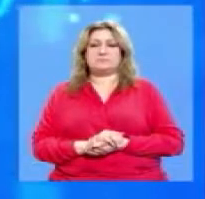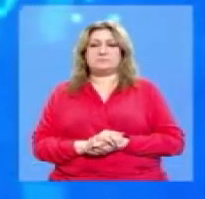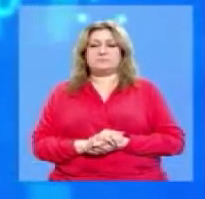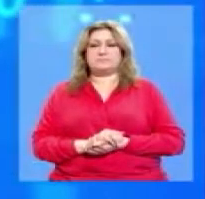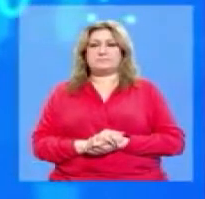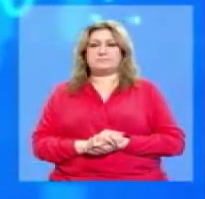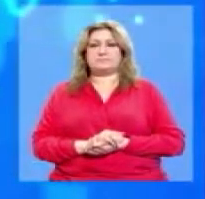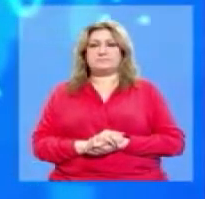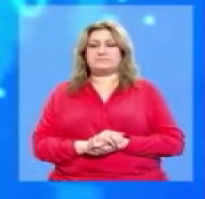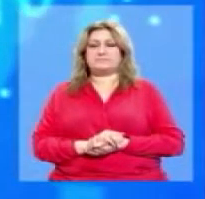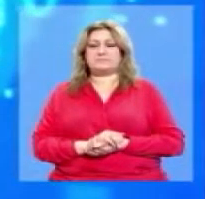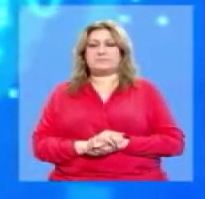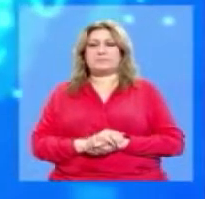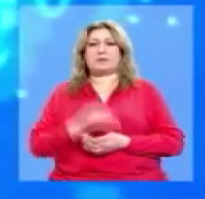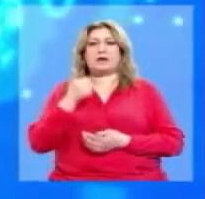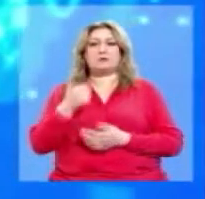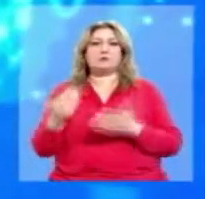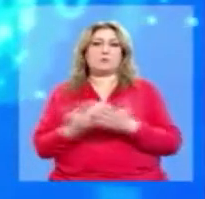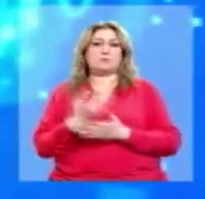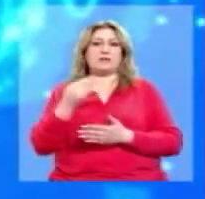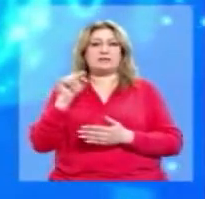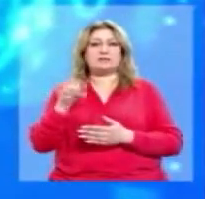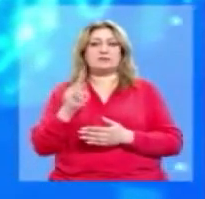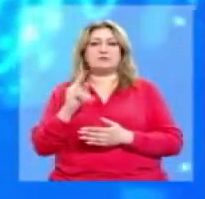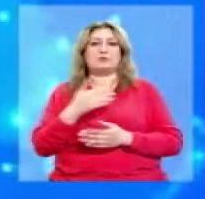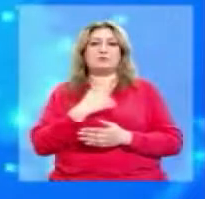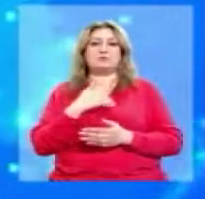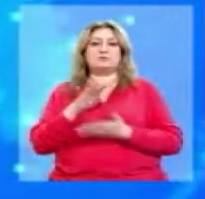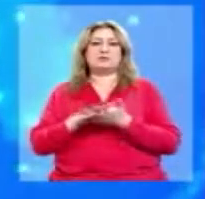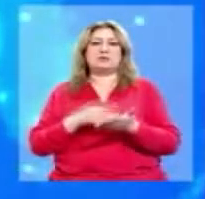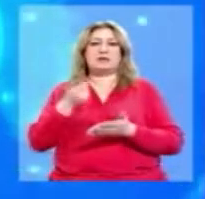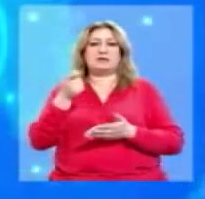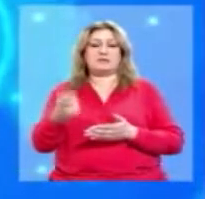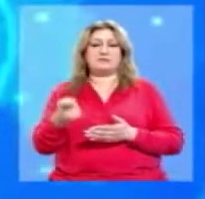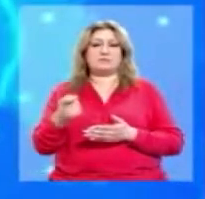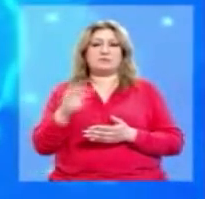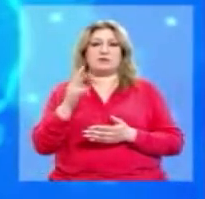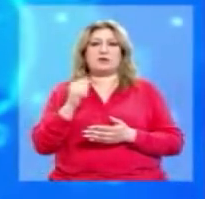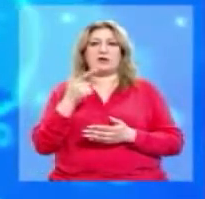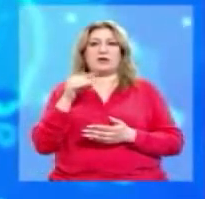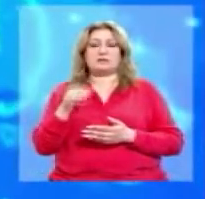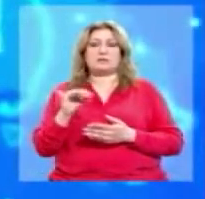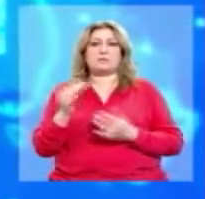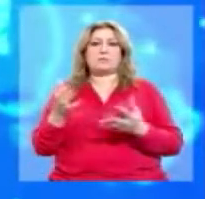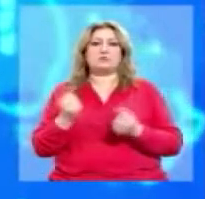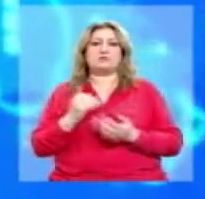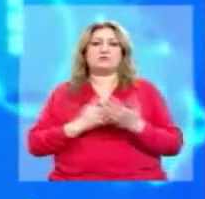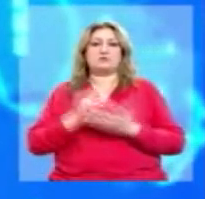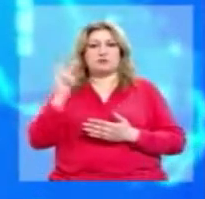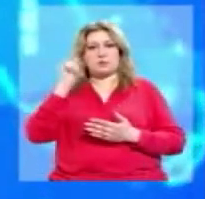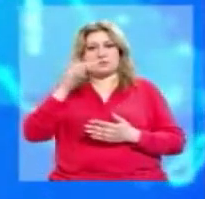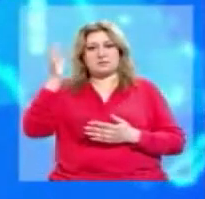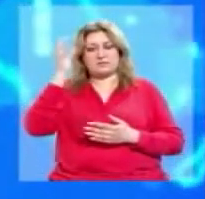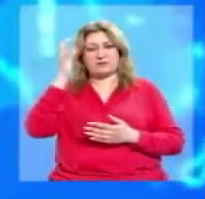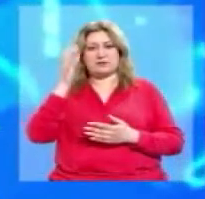Жоғарғы оқу орнына грантқа түсемін деушілер үшін жағымды жаңалық. Енді бұл мақсатқа қол жеткізу үшін үміткерлерге ұлттық бірыңғай тестілеу